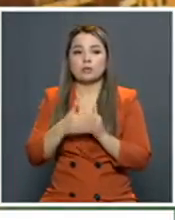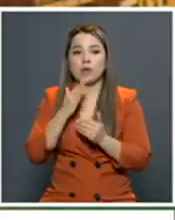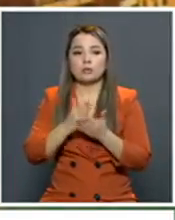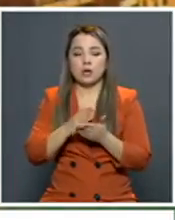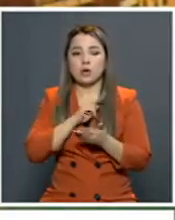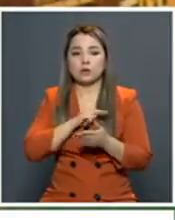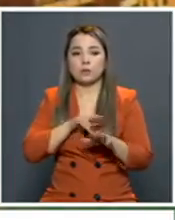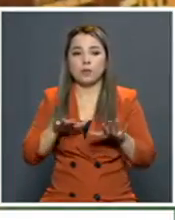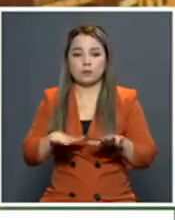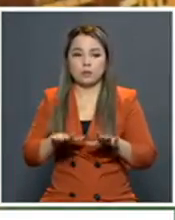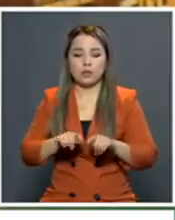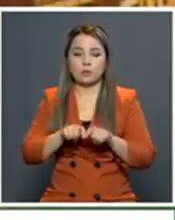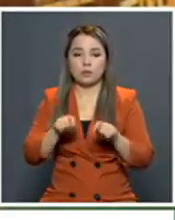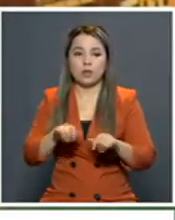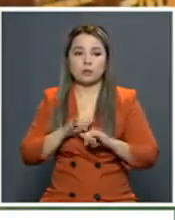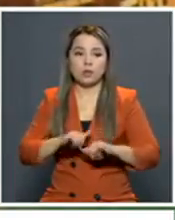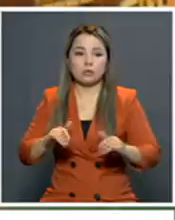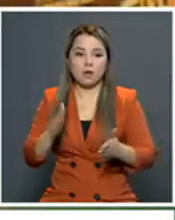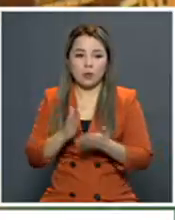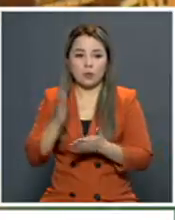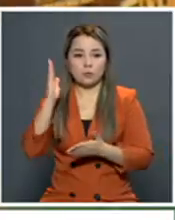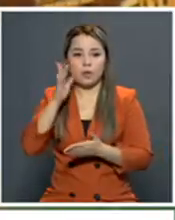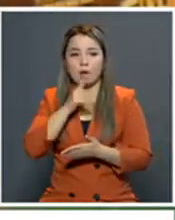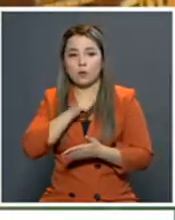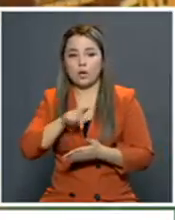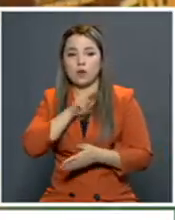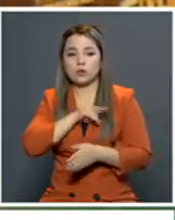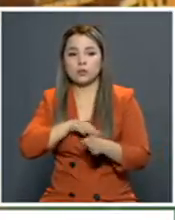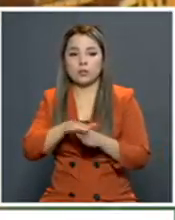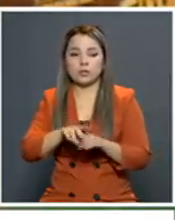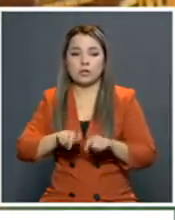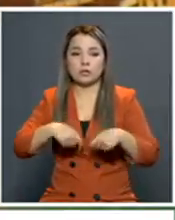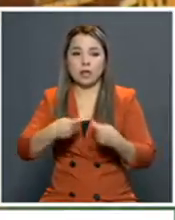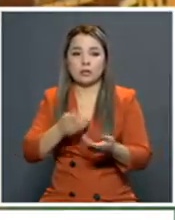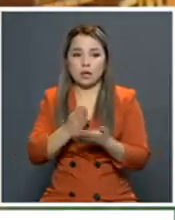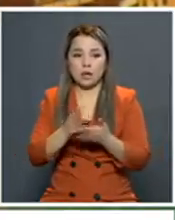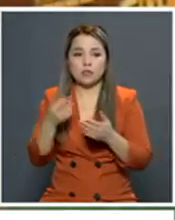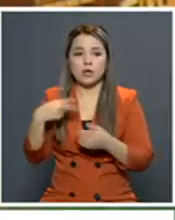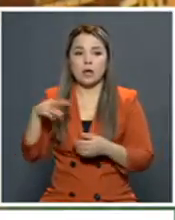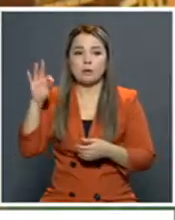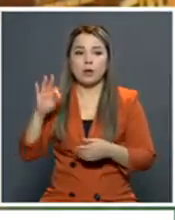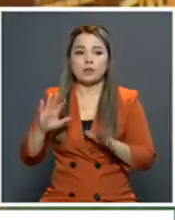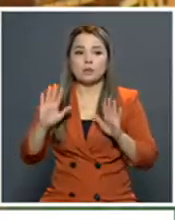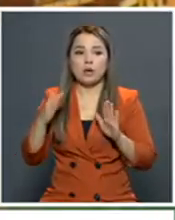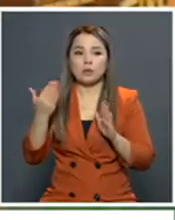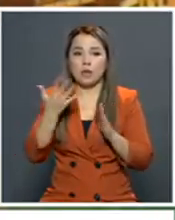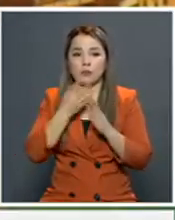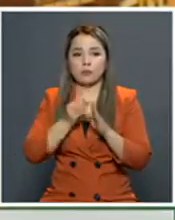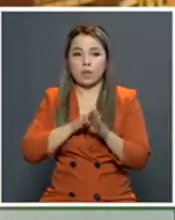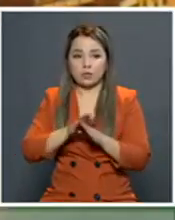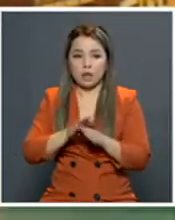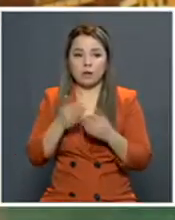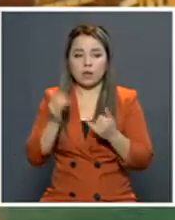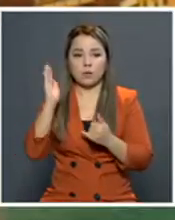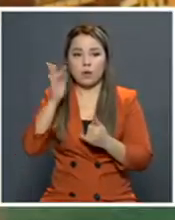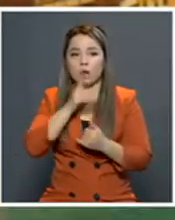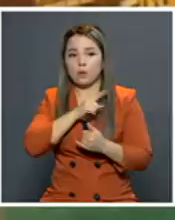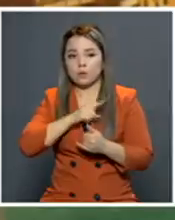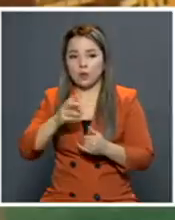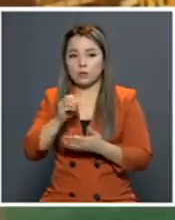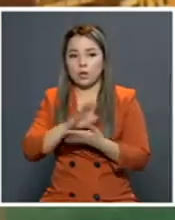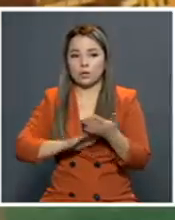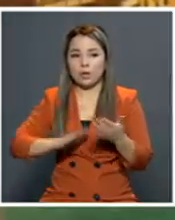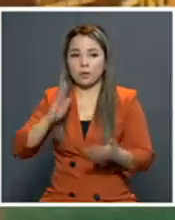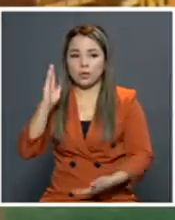барлау жұмыстарына бөлінген. Бұл алдағы уақытта осы жұмыстарға бөлінетін жердің тек 20% ғана. Осы бағытта жұмыстар алдағы уақытта да